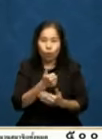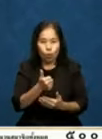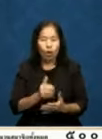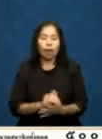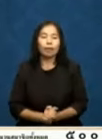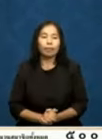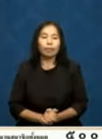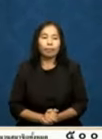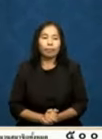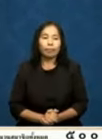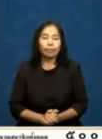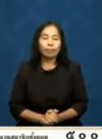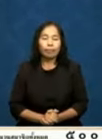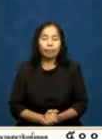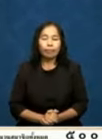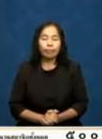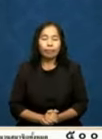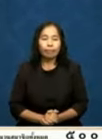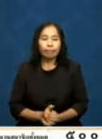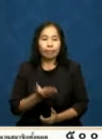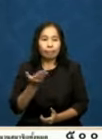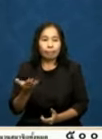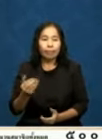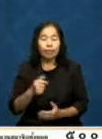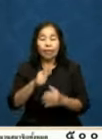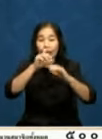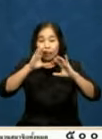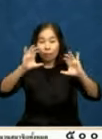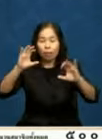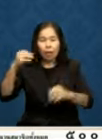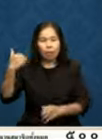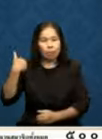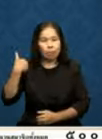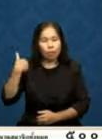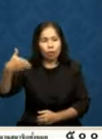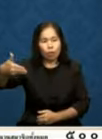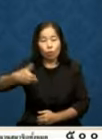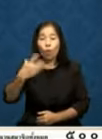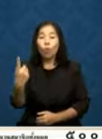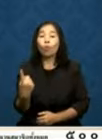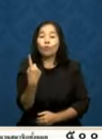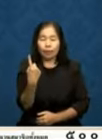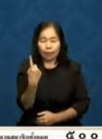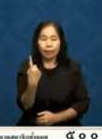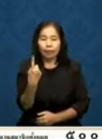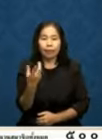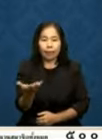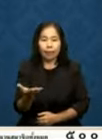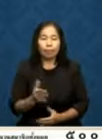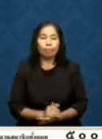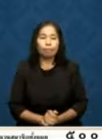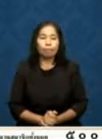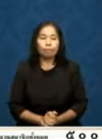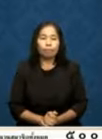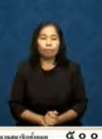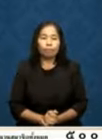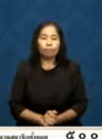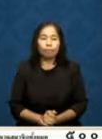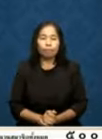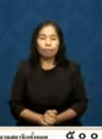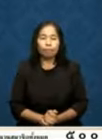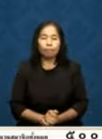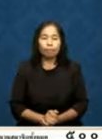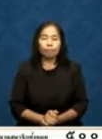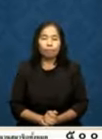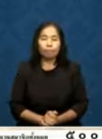ขอบคุณครับตอนนี้ท่านรัฐบาลจะขอพูดหนึ่งท่านก่อนนะครับก็มีเพียงหนึ่งท่านเชิญคุณประยุทธ์สิริพานิชครับ